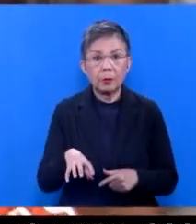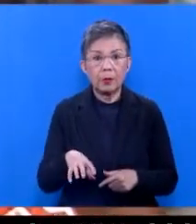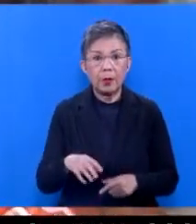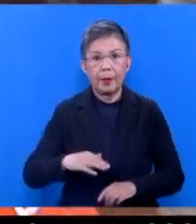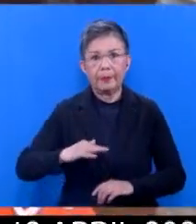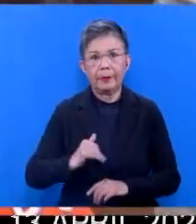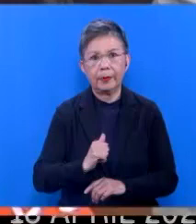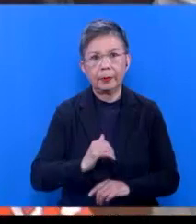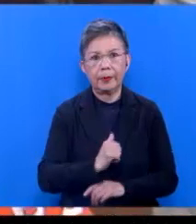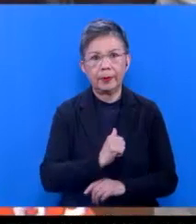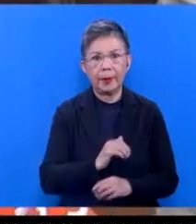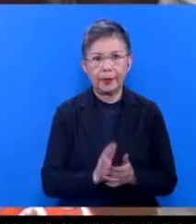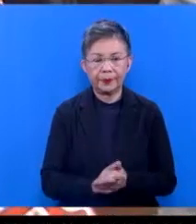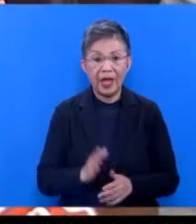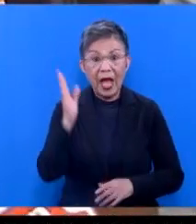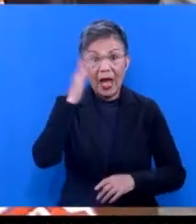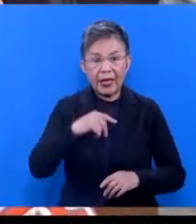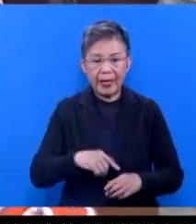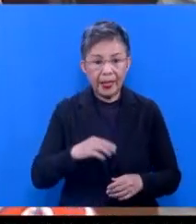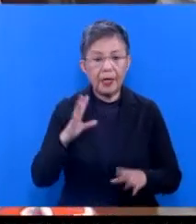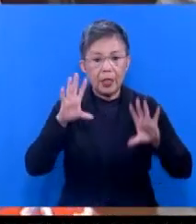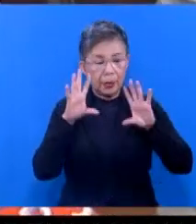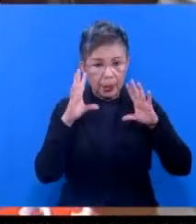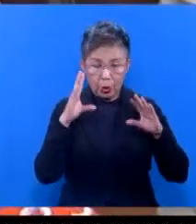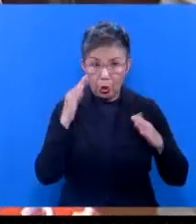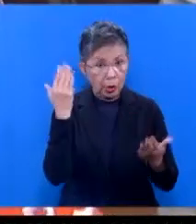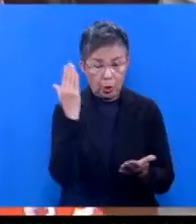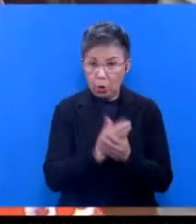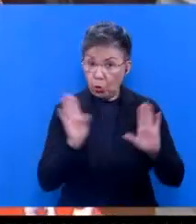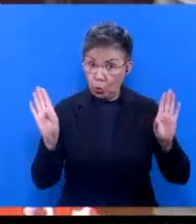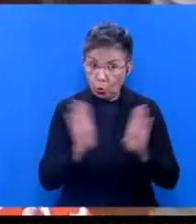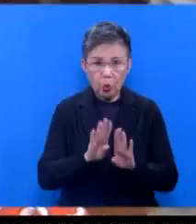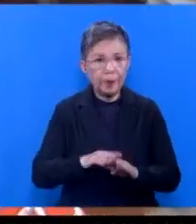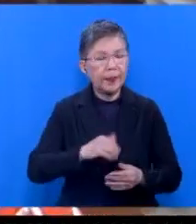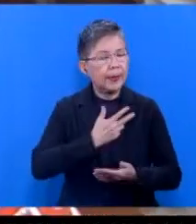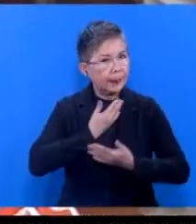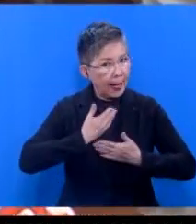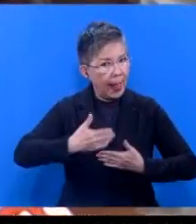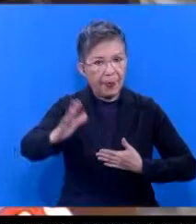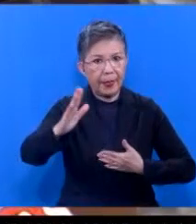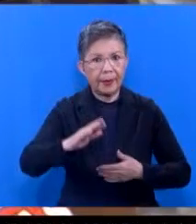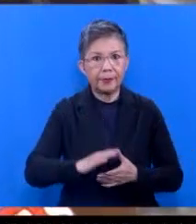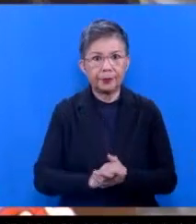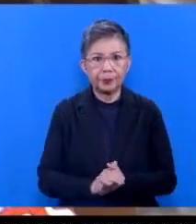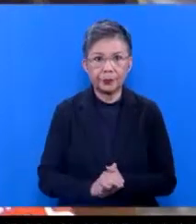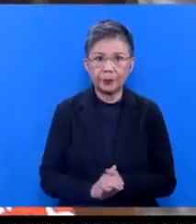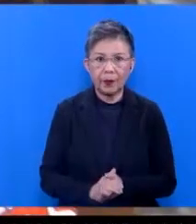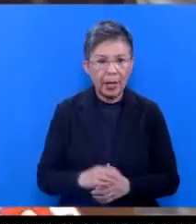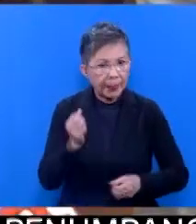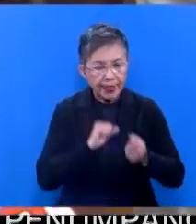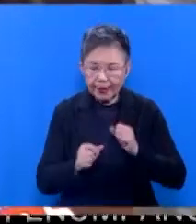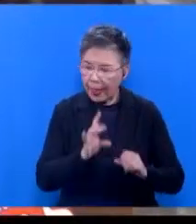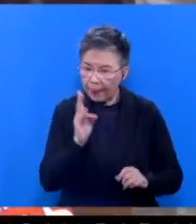prostitusi. Hari ini penutupannya adalah permanen. Selama kita tutup, tidak boleh ada kegiatan apapun yang ada